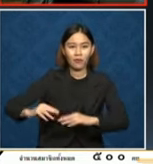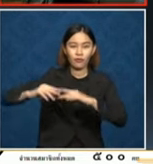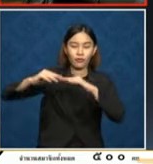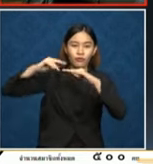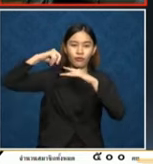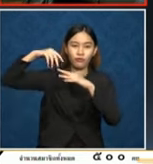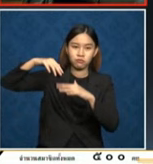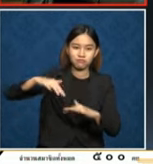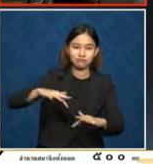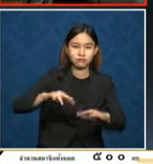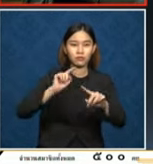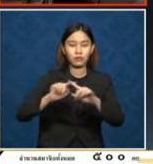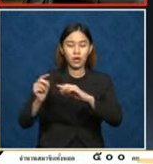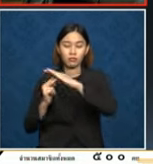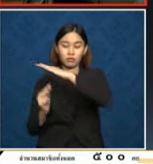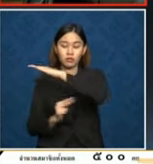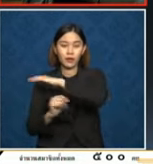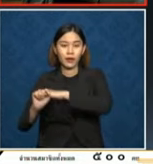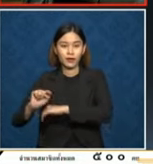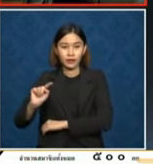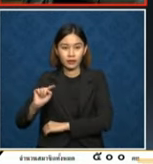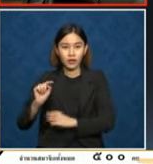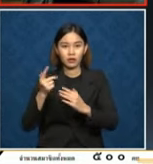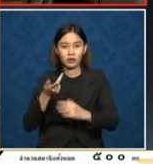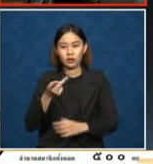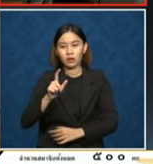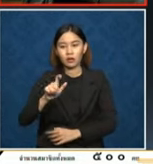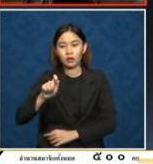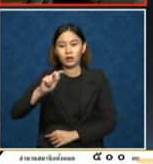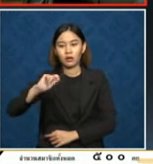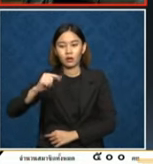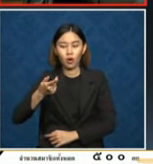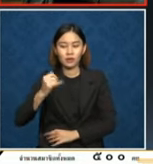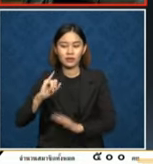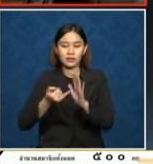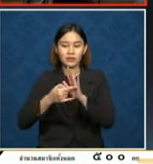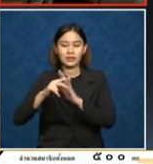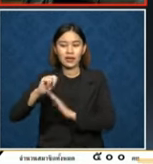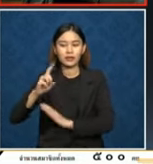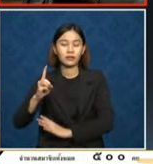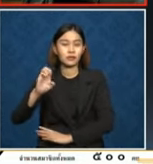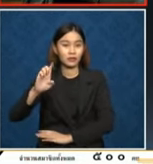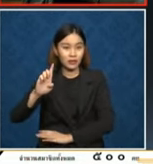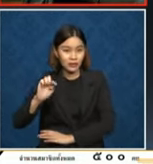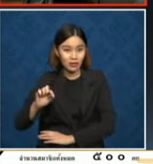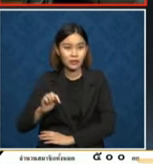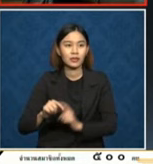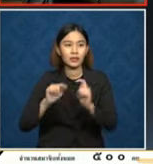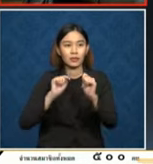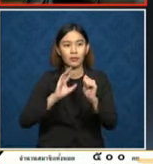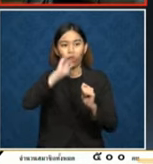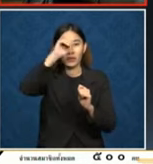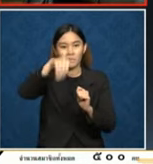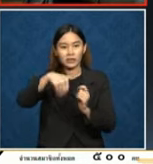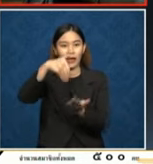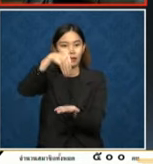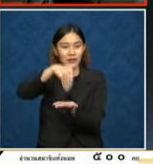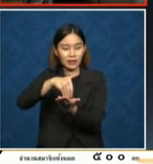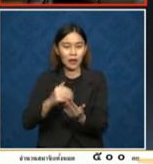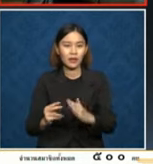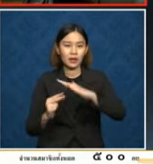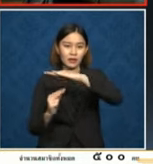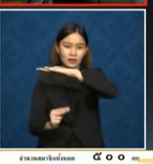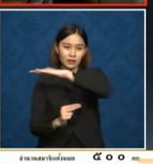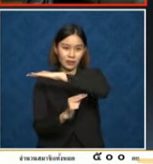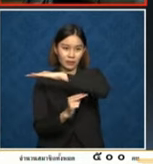น้ำนะคะและอีกสะพานนึงนะคะเป็นสะพานคลองจันดีที่หมู่2คลองงานนะคะตำบลช้างกลางอำเภอช้างกลางซึ่งเป็นสะพ